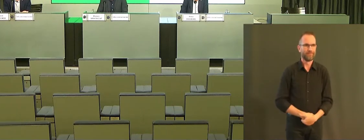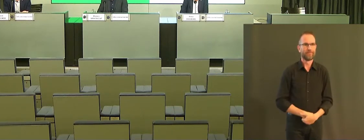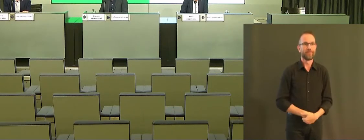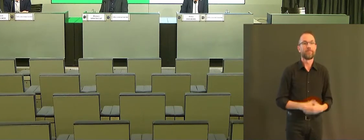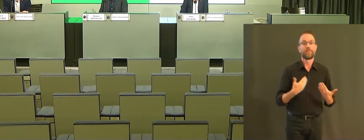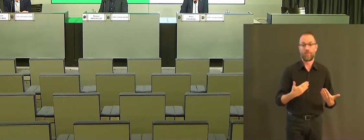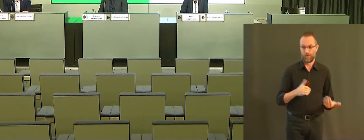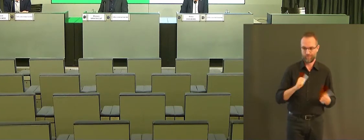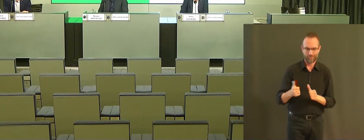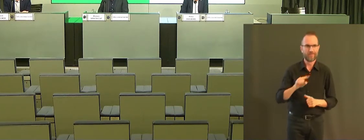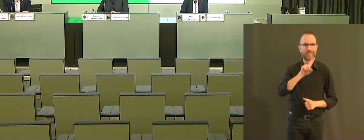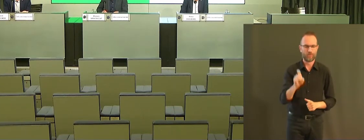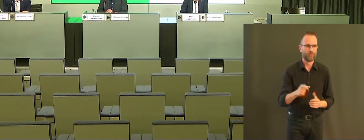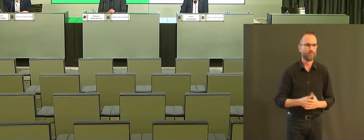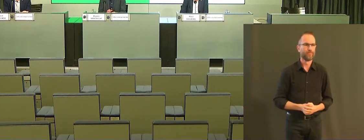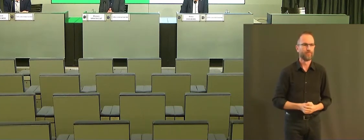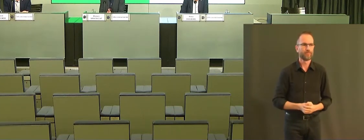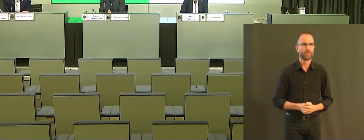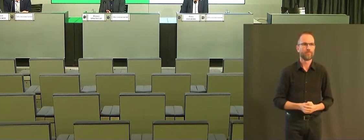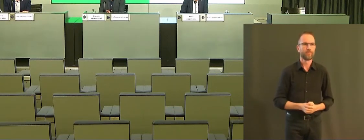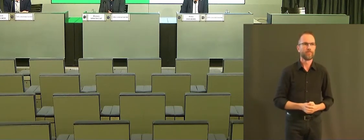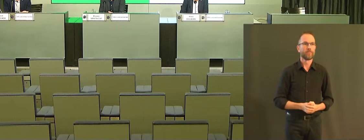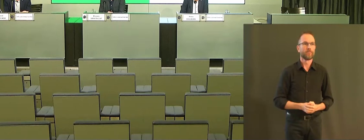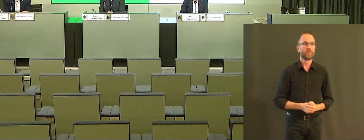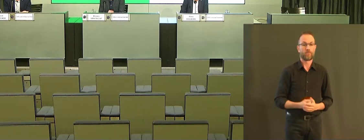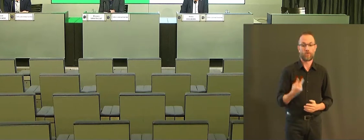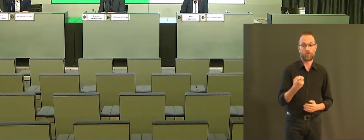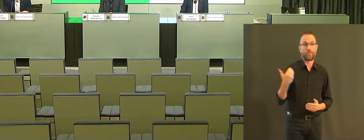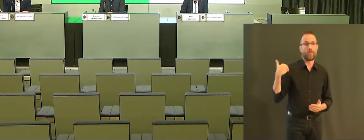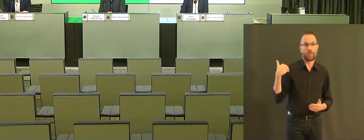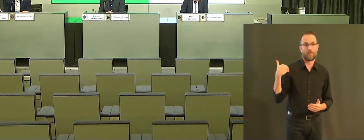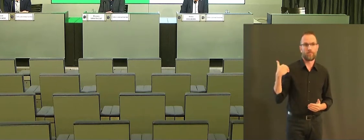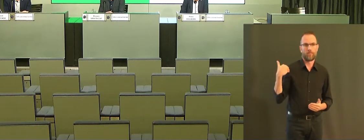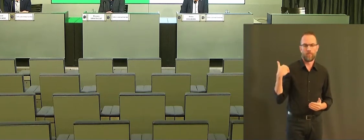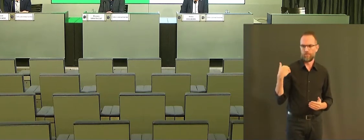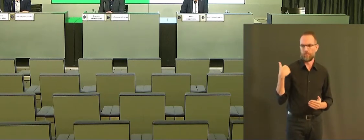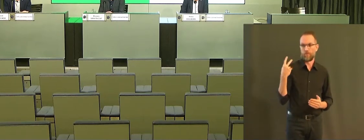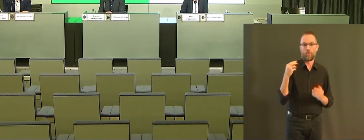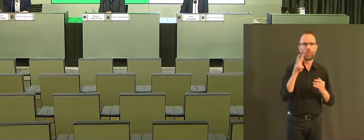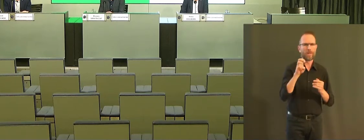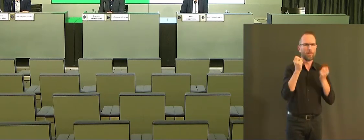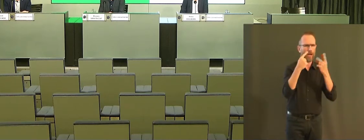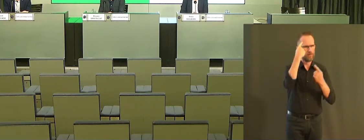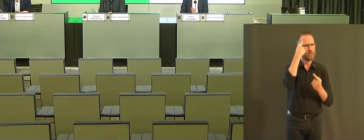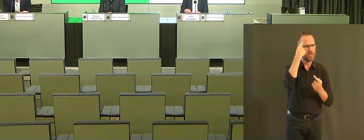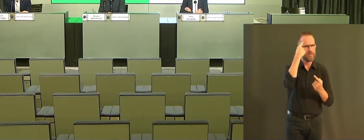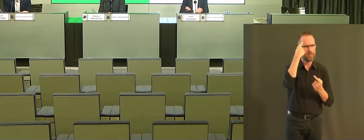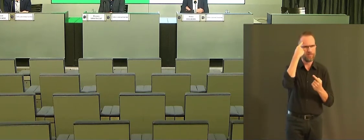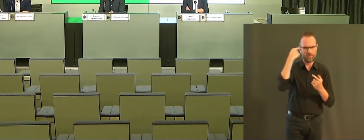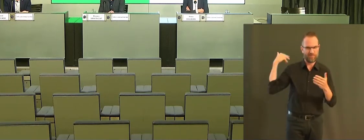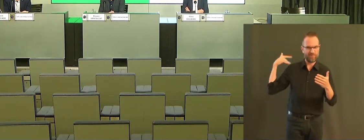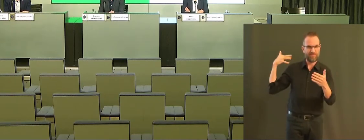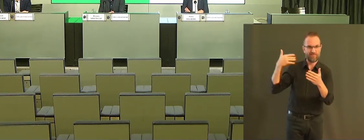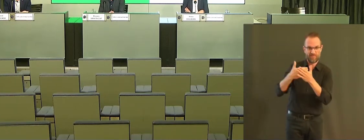Près de deux semaines sont passées depuis le week-end très chargé de Pâques. Observe-t-on cela dans les chiffres ? Était-ce statistiquement